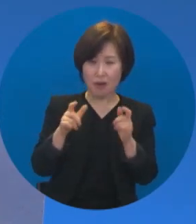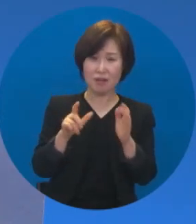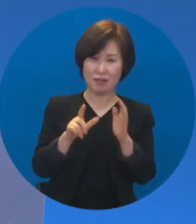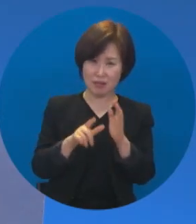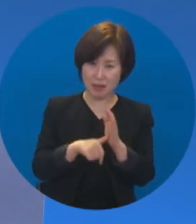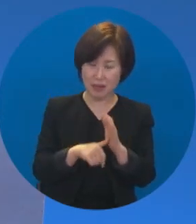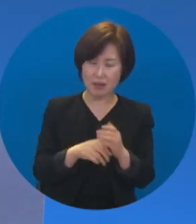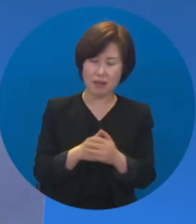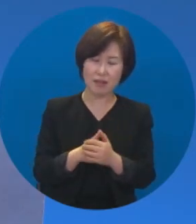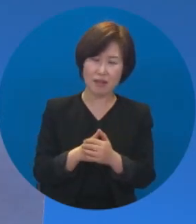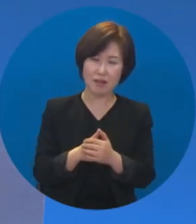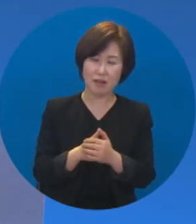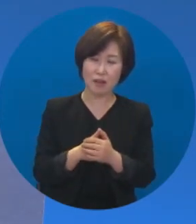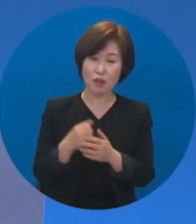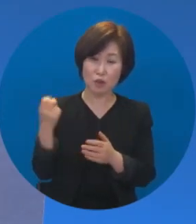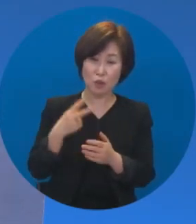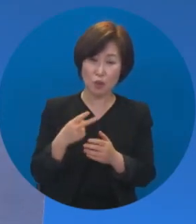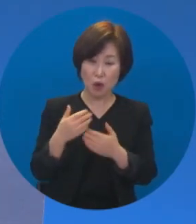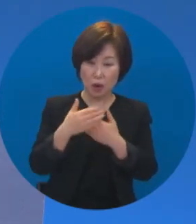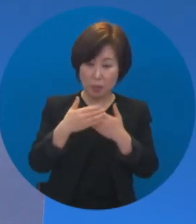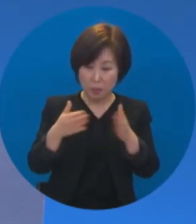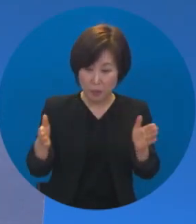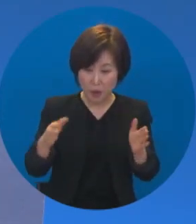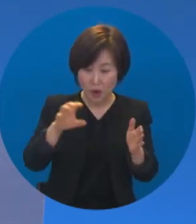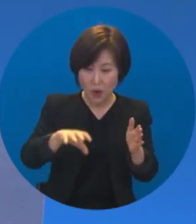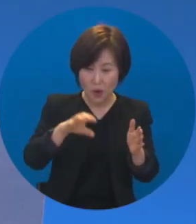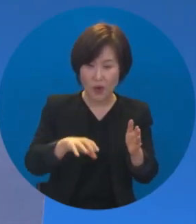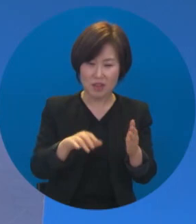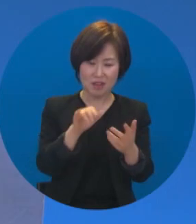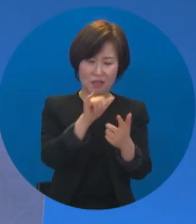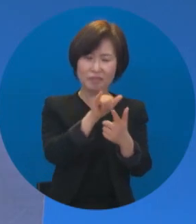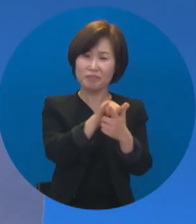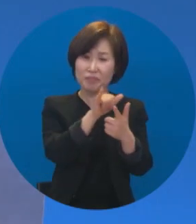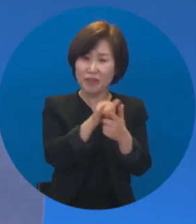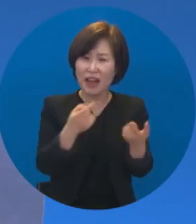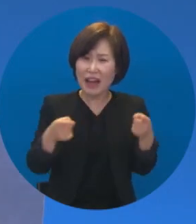6살 난 아들, 2살 난 딸이 TV를 보고 있었거든요. 그래서 제가 그 자리를 피했어요. 여보,